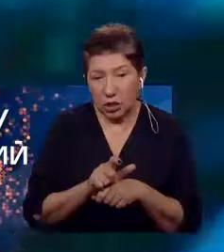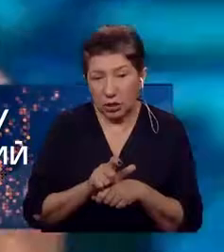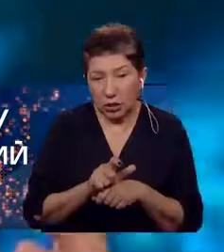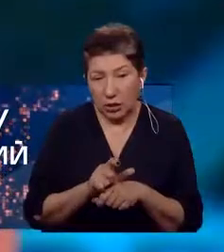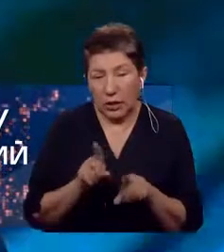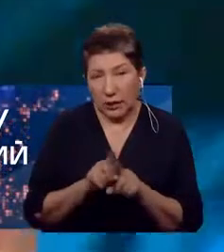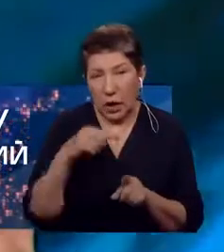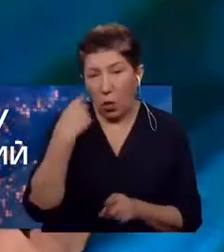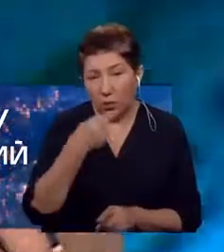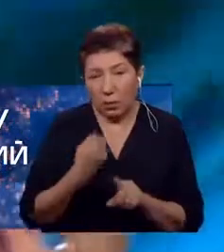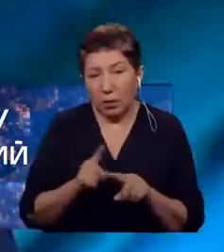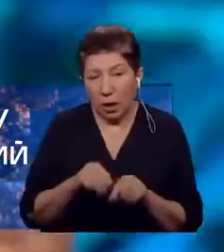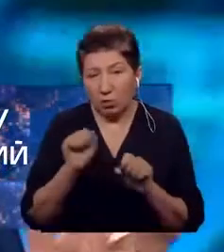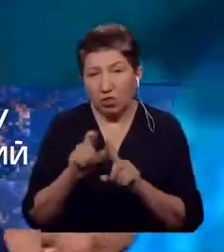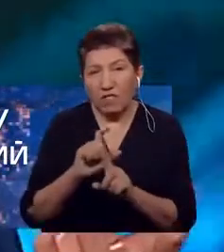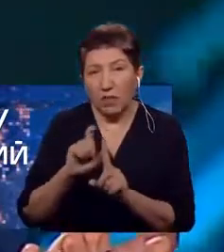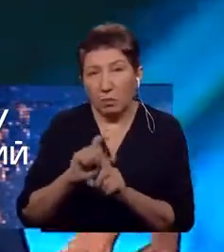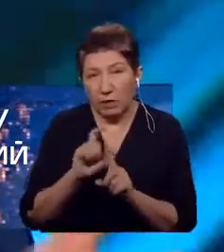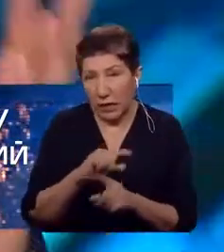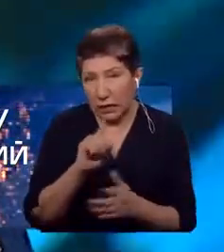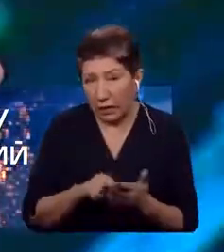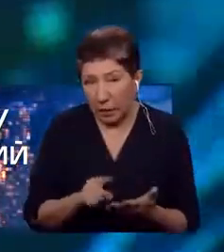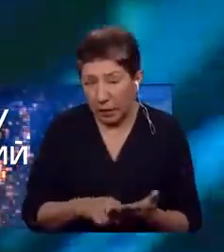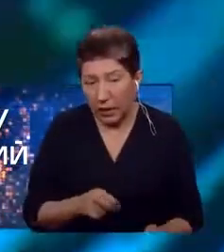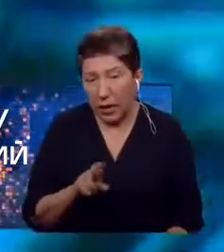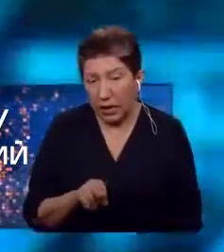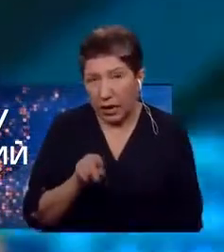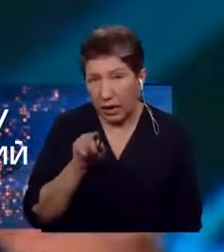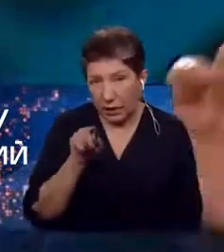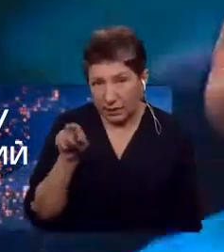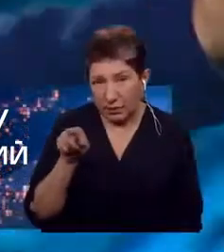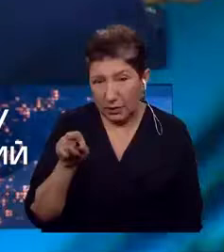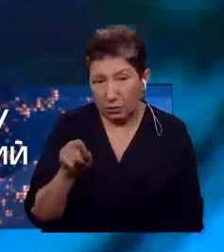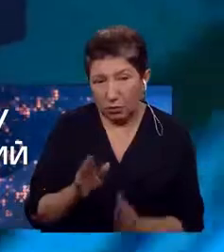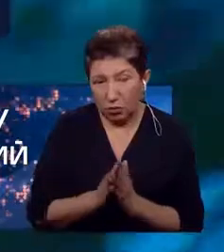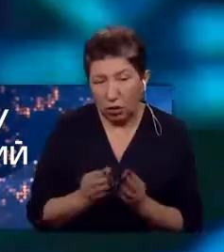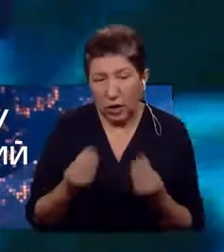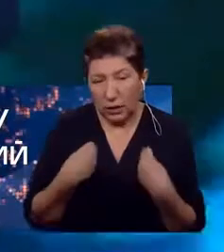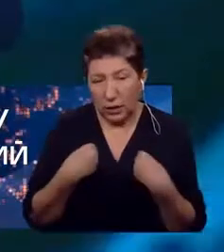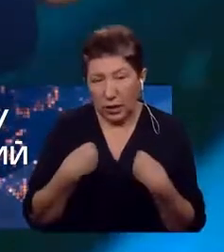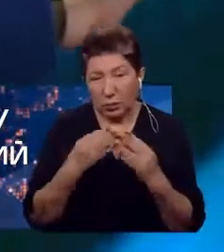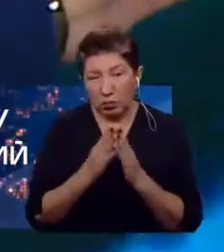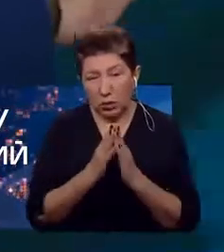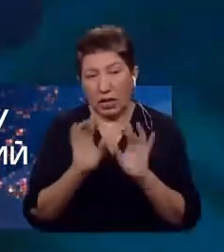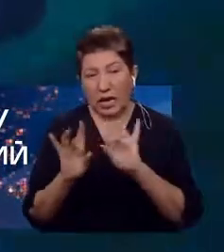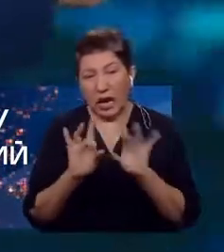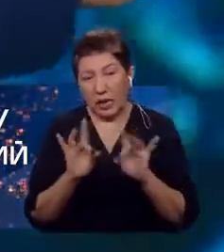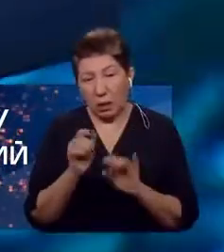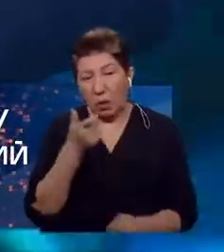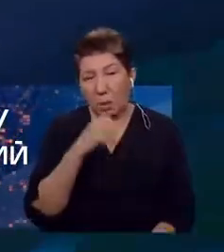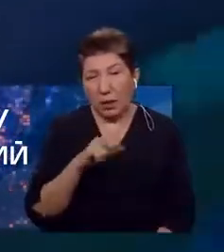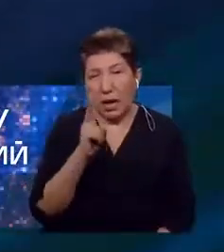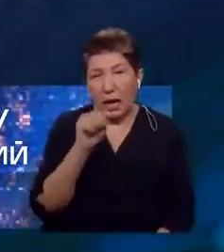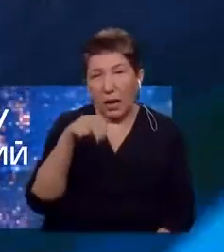така особа, яка може відповісти на питання. Я тебе прошу, дай, будь ласка, рекламу пана